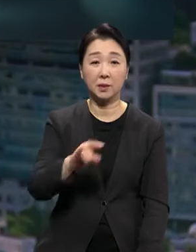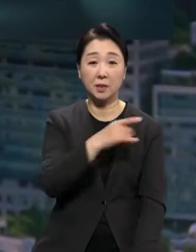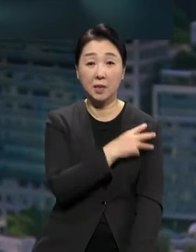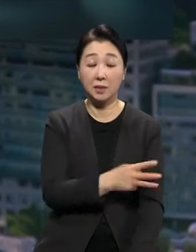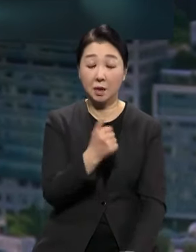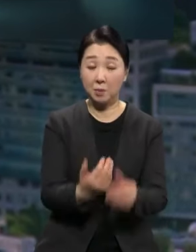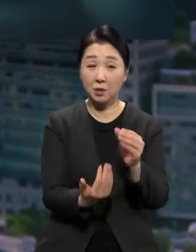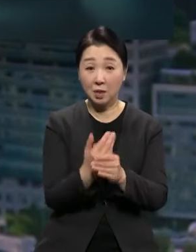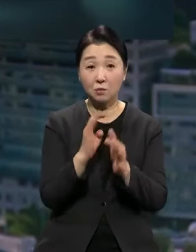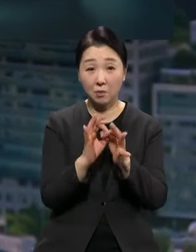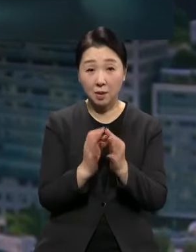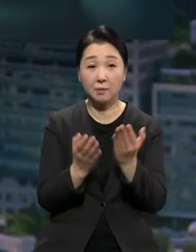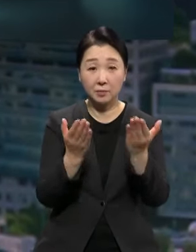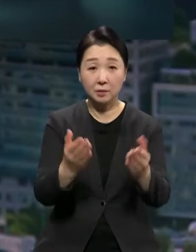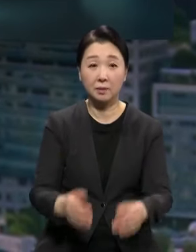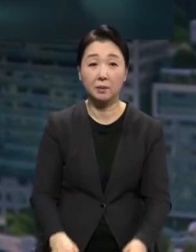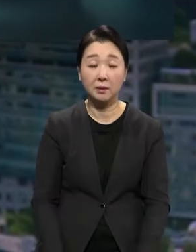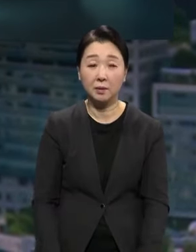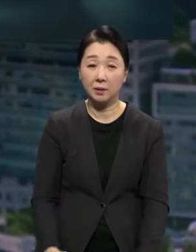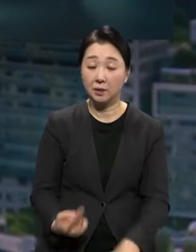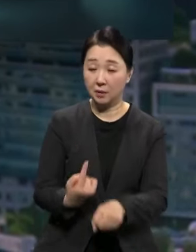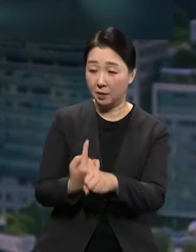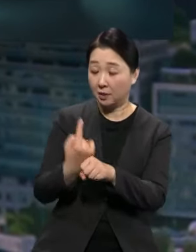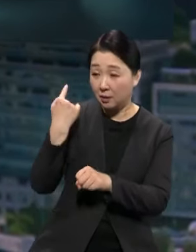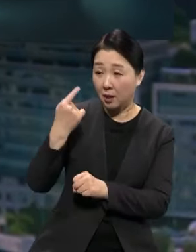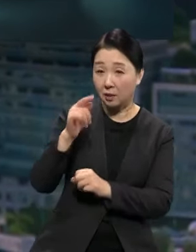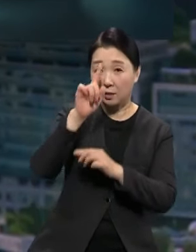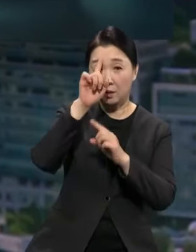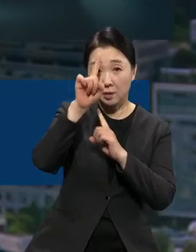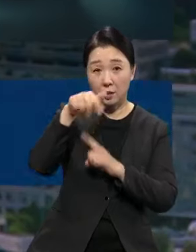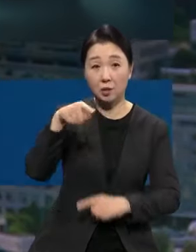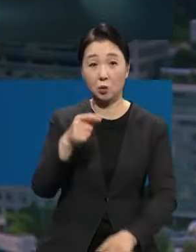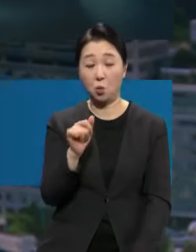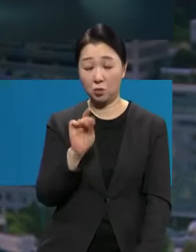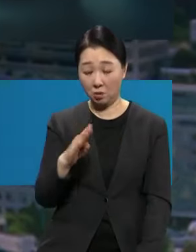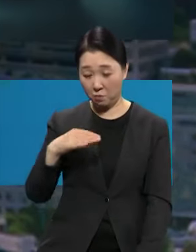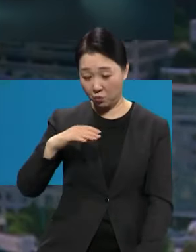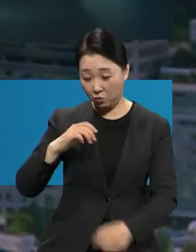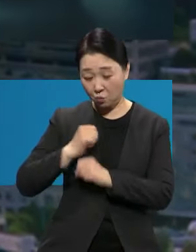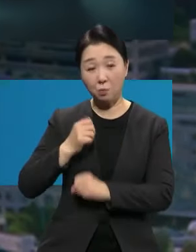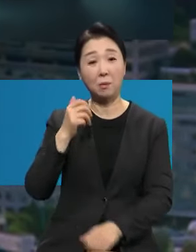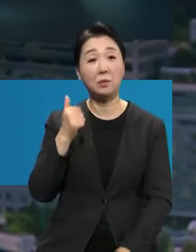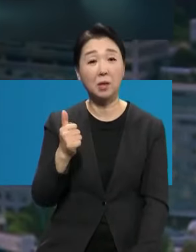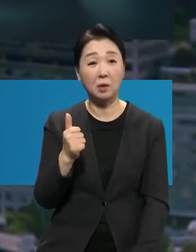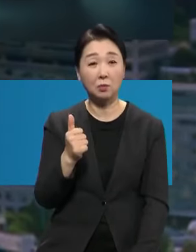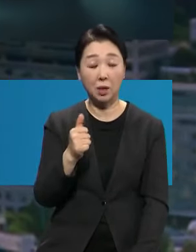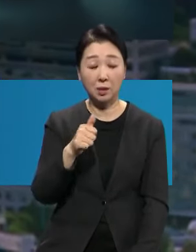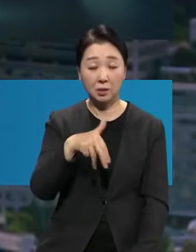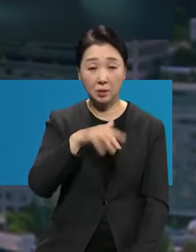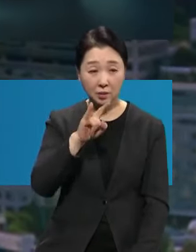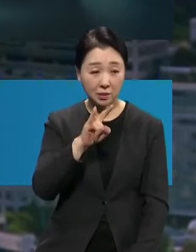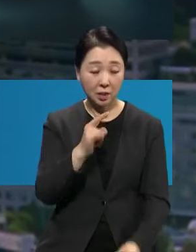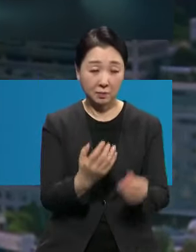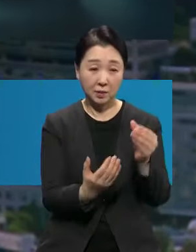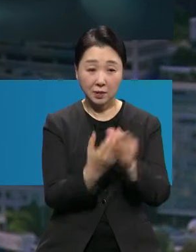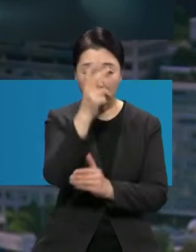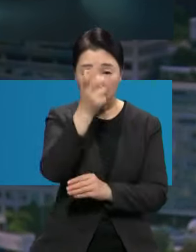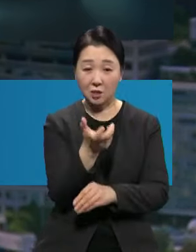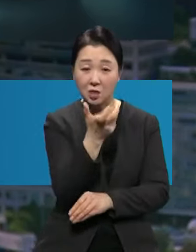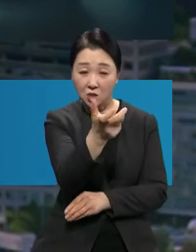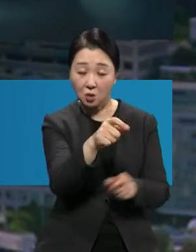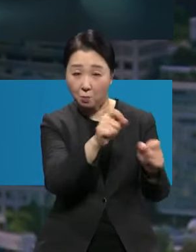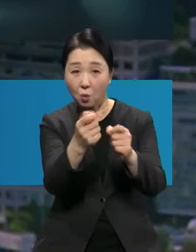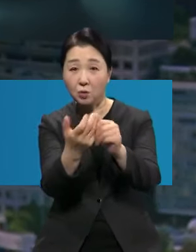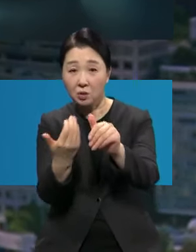최상병 사건 관련 소식입니다. 지난해 이종섭 당시 국방부 장관이 최상병 사건 이첩 보류를 지시하기 직전에